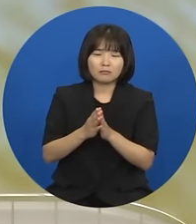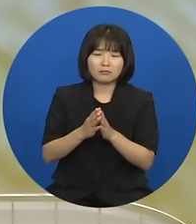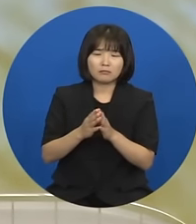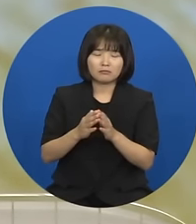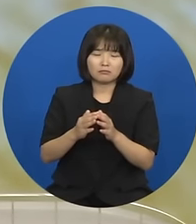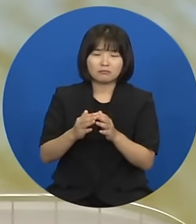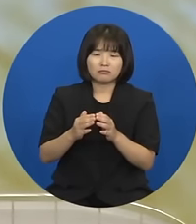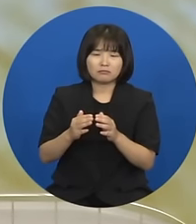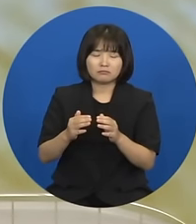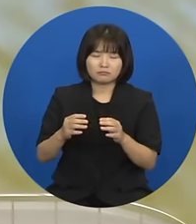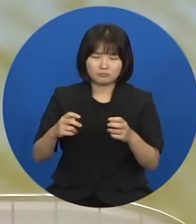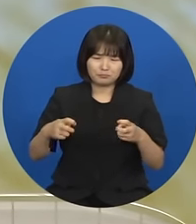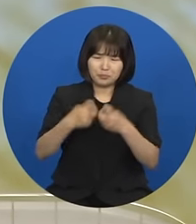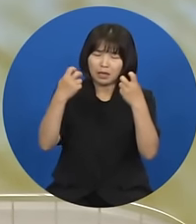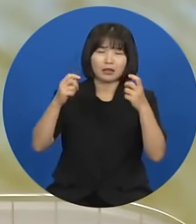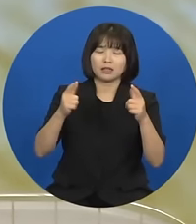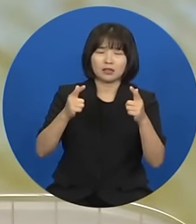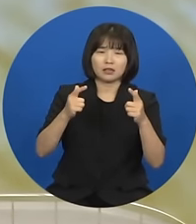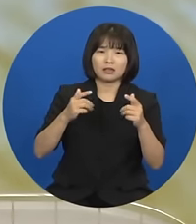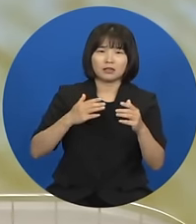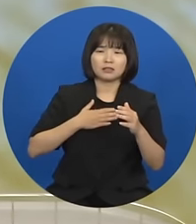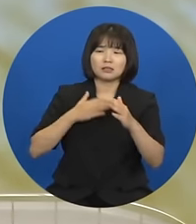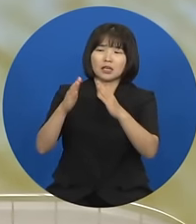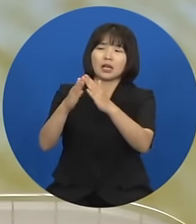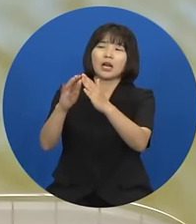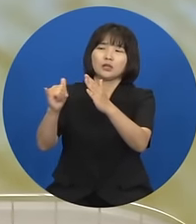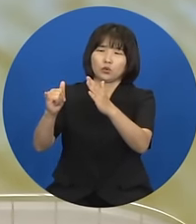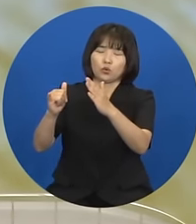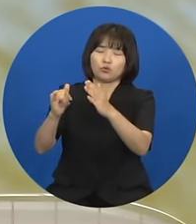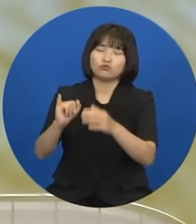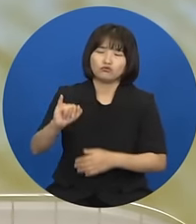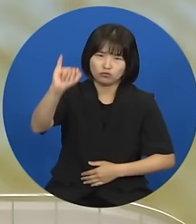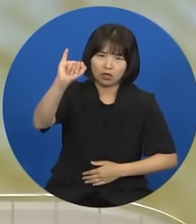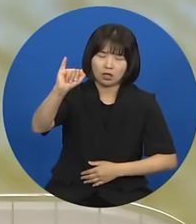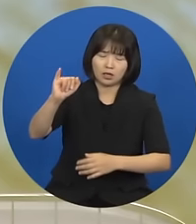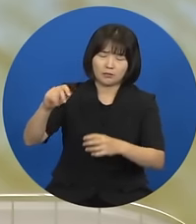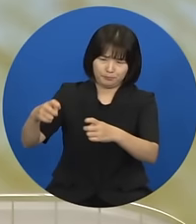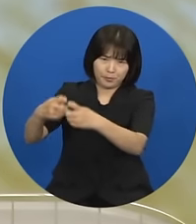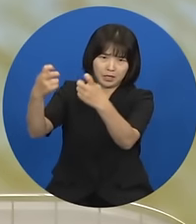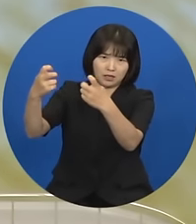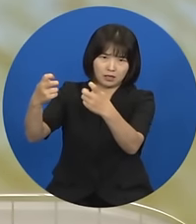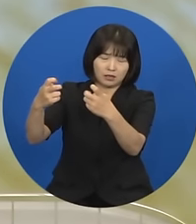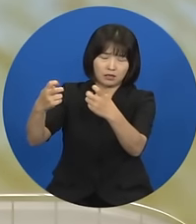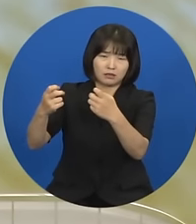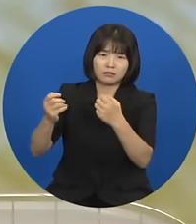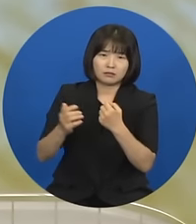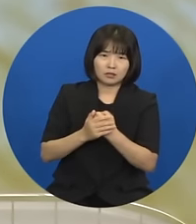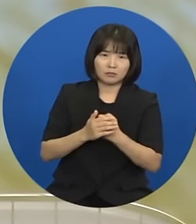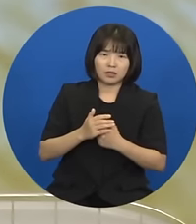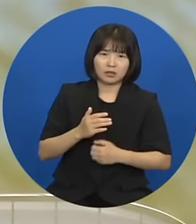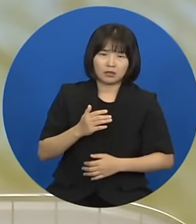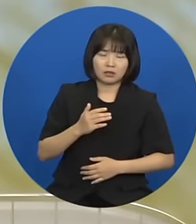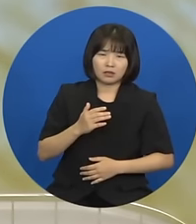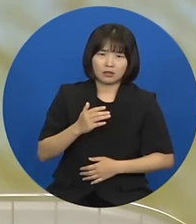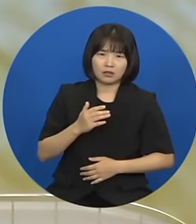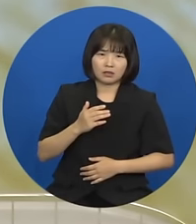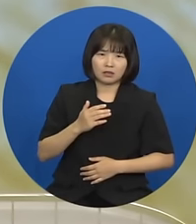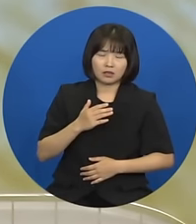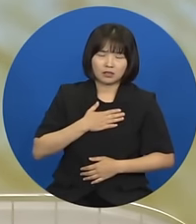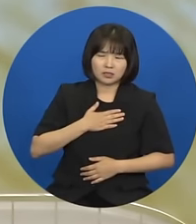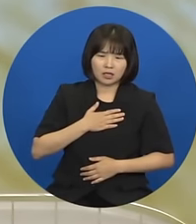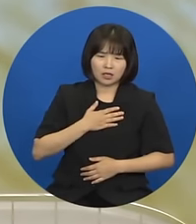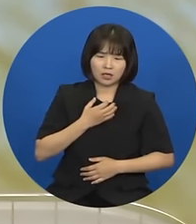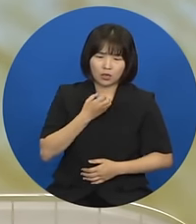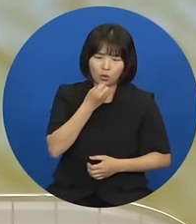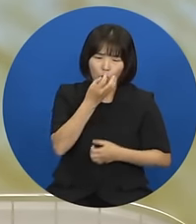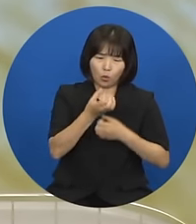저는 가족이지만 제3자입니다. 그렇기에 저에게는 이것이 저희의 고백으로만 그쳐서는